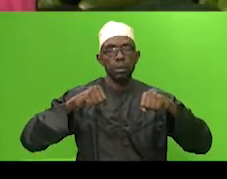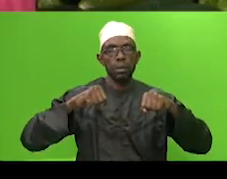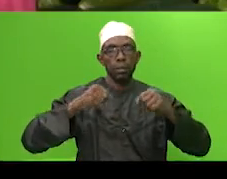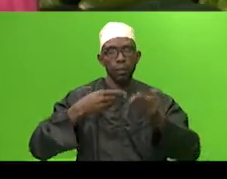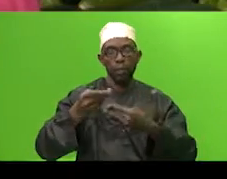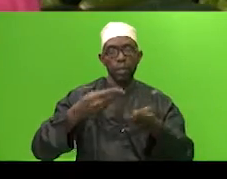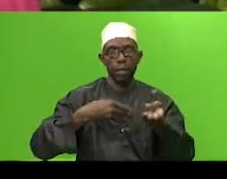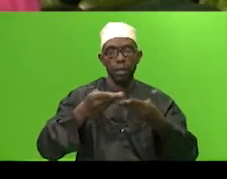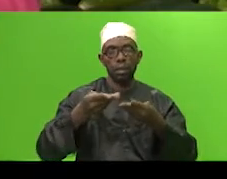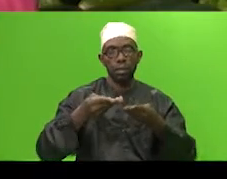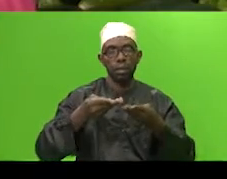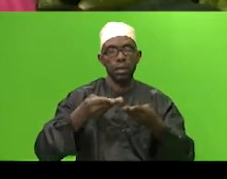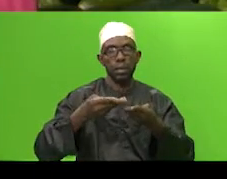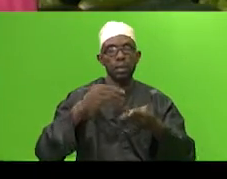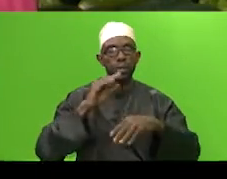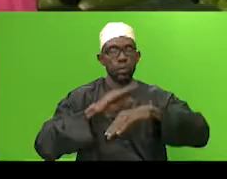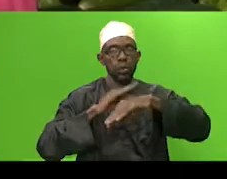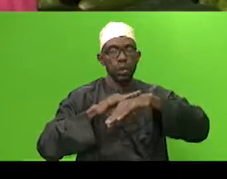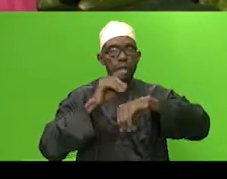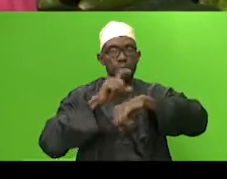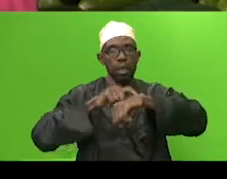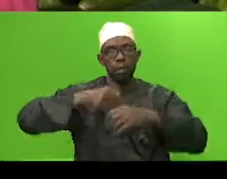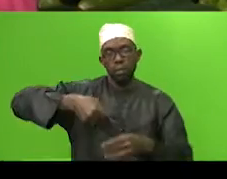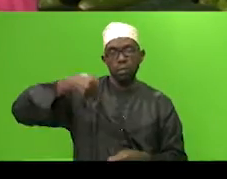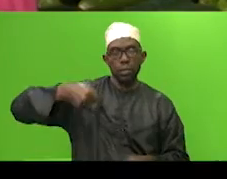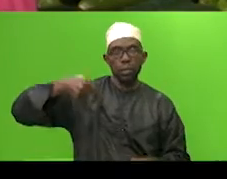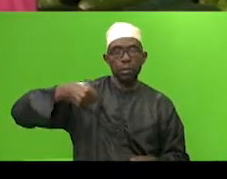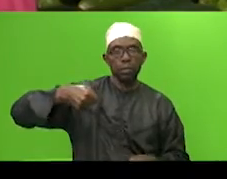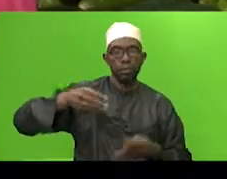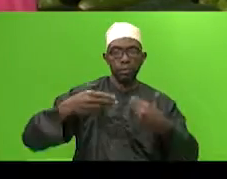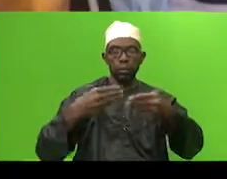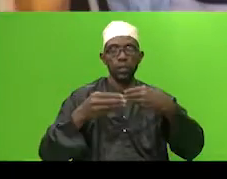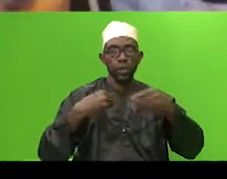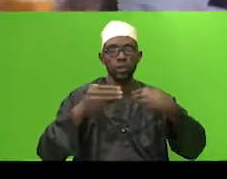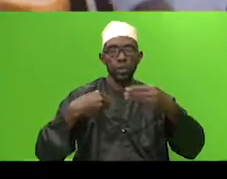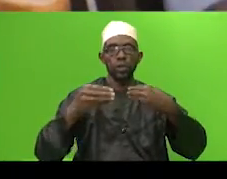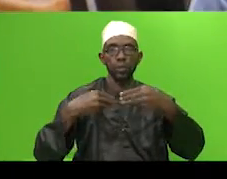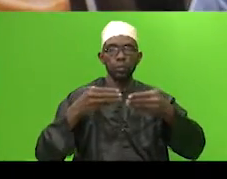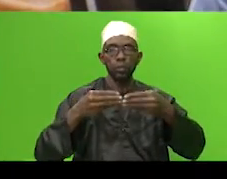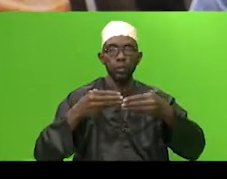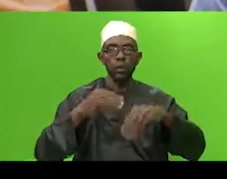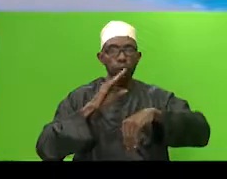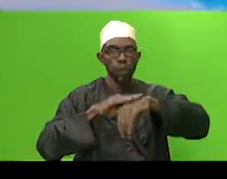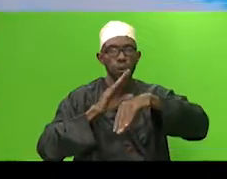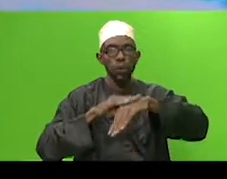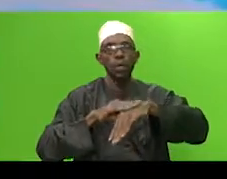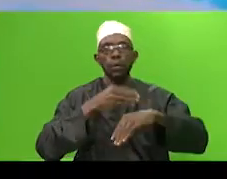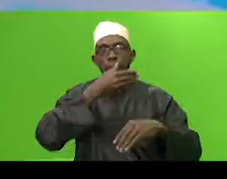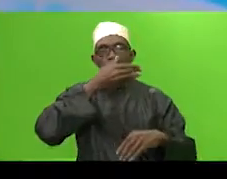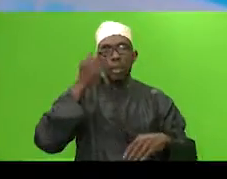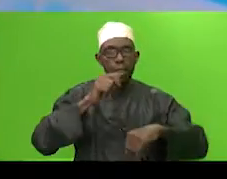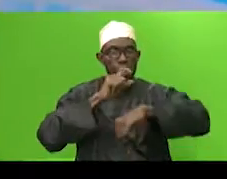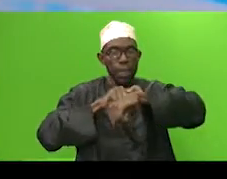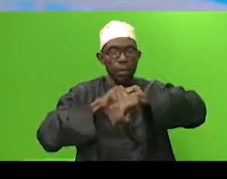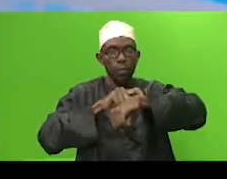tunauza. Ilikuwa tu nzuri wakati wa mifuko wa plastic bags. Ilikuwa mzuri kabisa. Maana hiyo